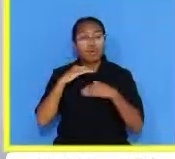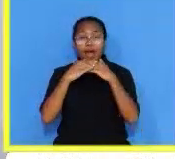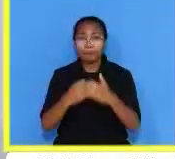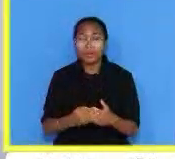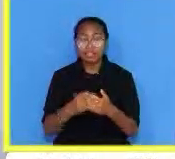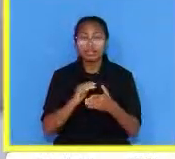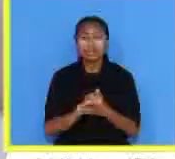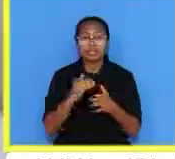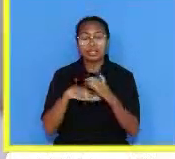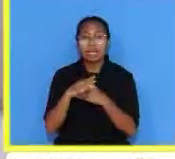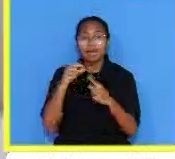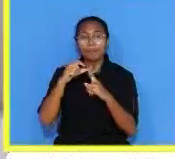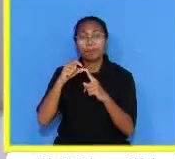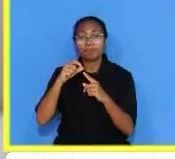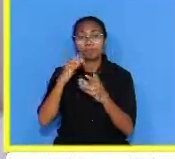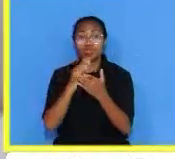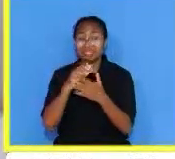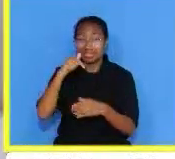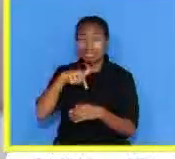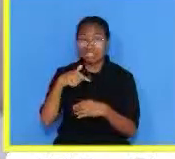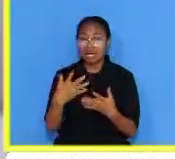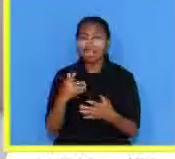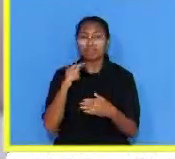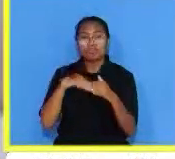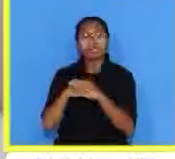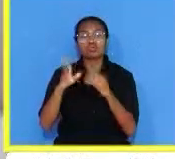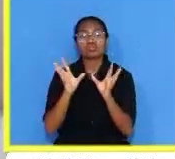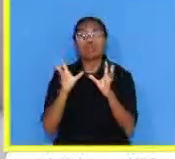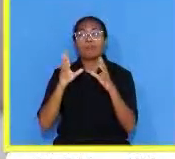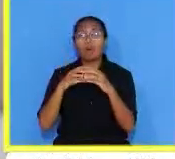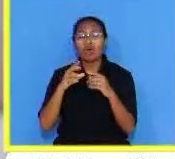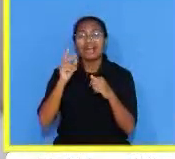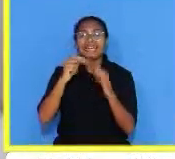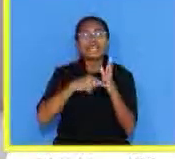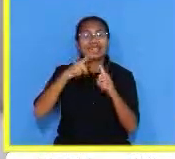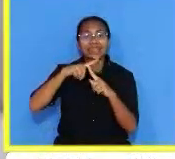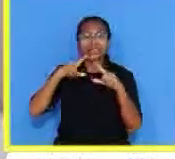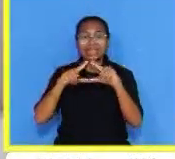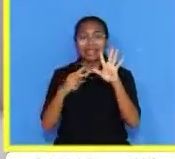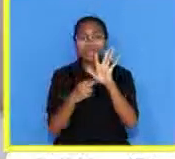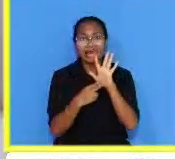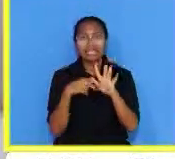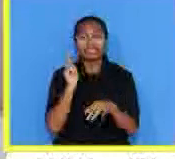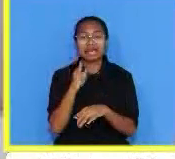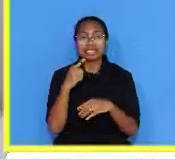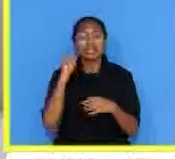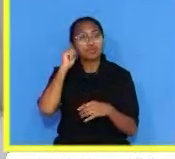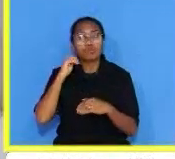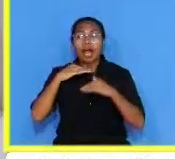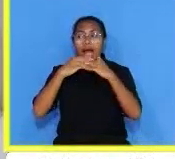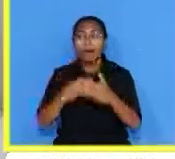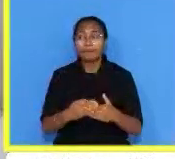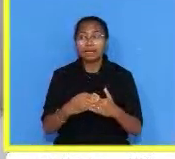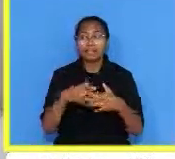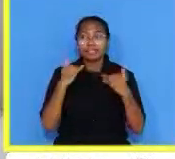di dalam posisi saat ini sasaran masuk di kelompok rentan. Jadi ibu hamil pun saat ini